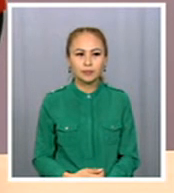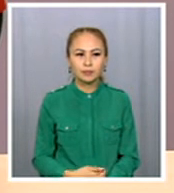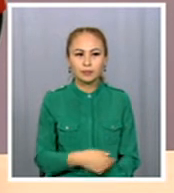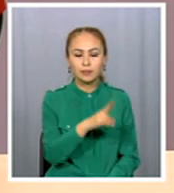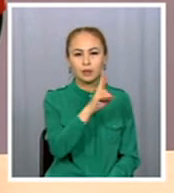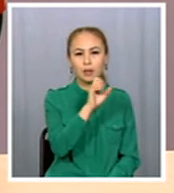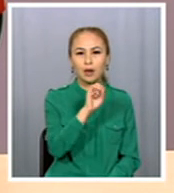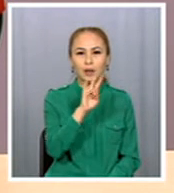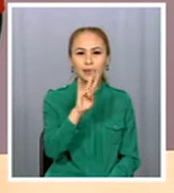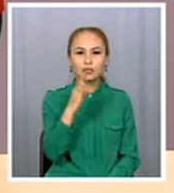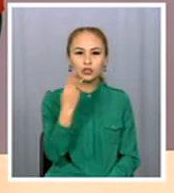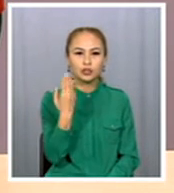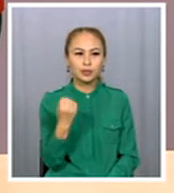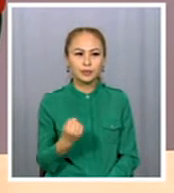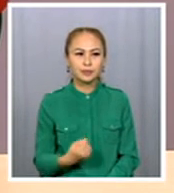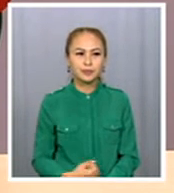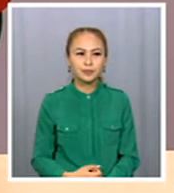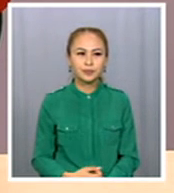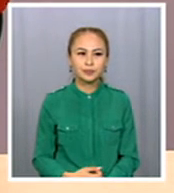Қанша?